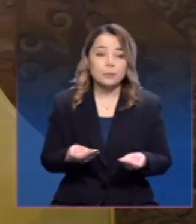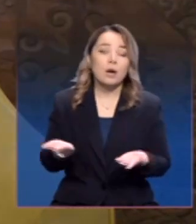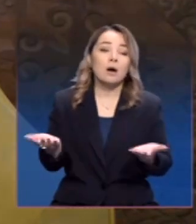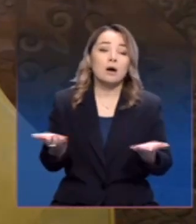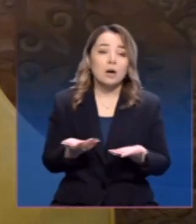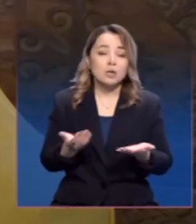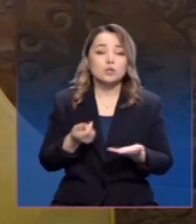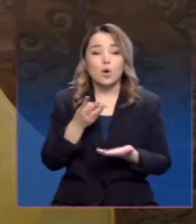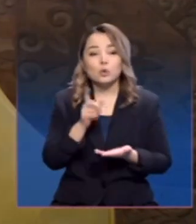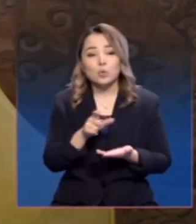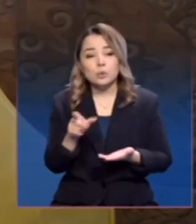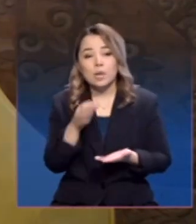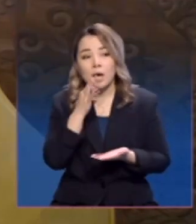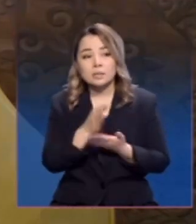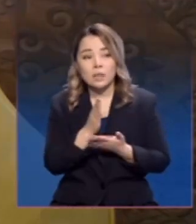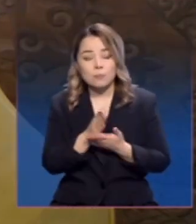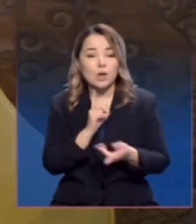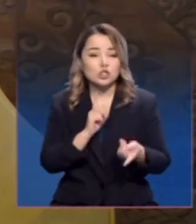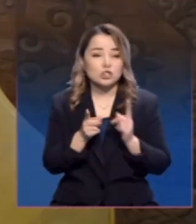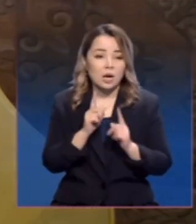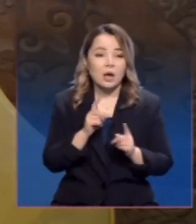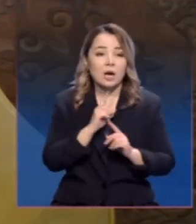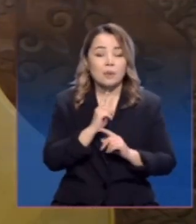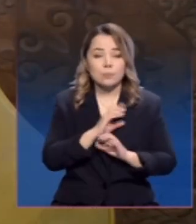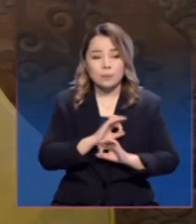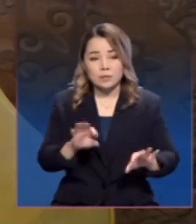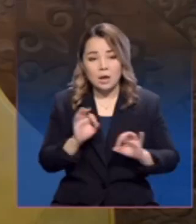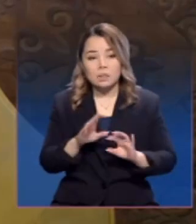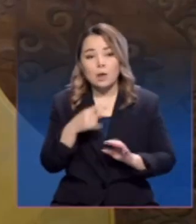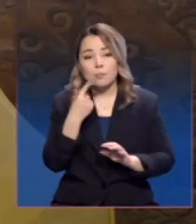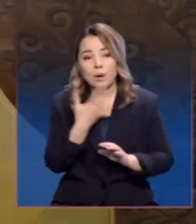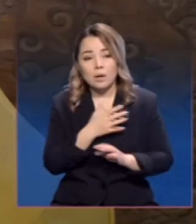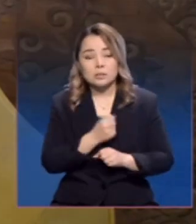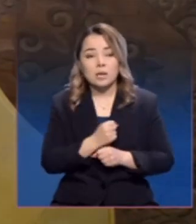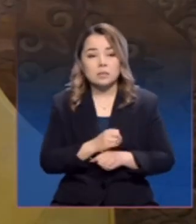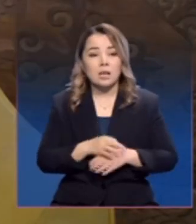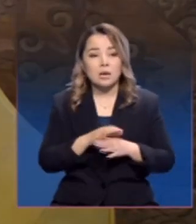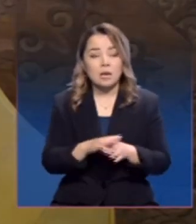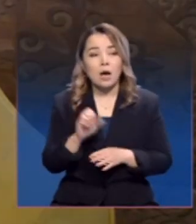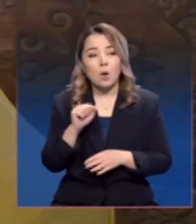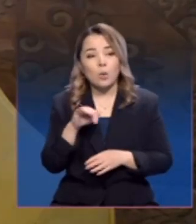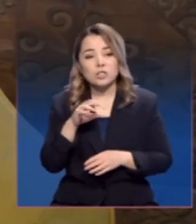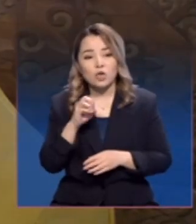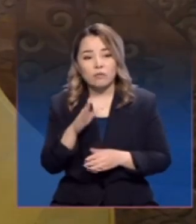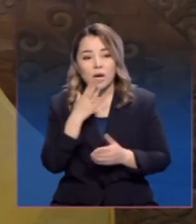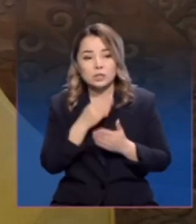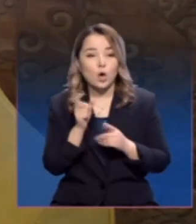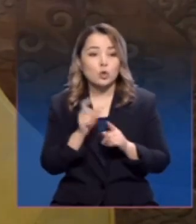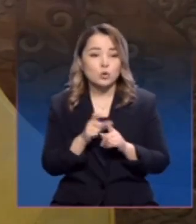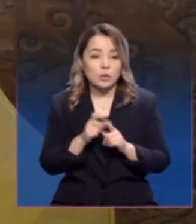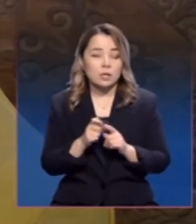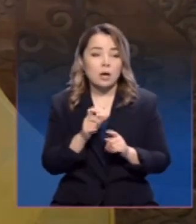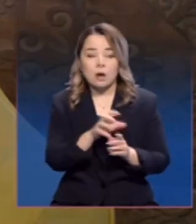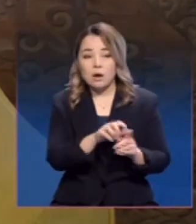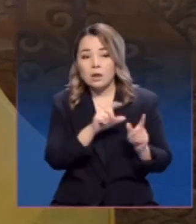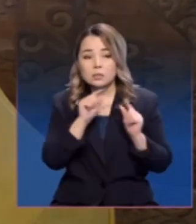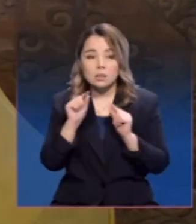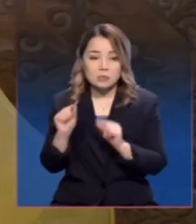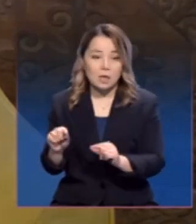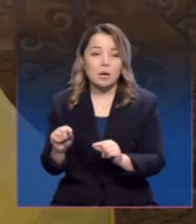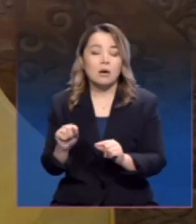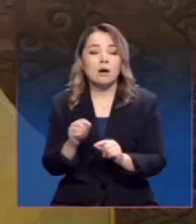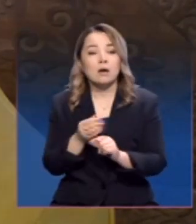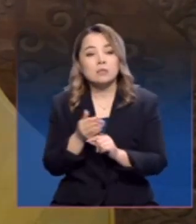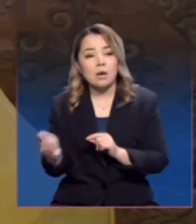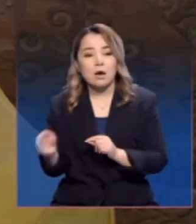сөз сөйлеушілер, жиналыстарда баяндама жасаушылар Әуезовтің сол мақаласының осы сөйлемін жұлып алады да, ар жағын